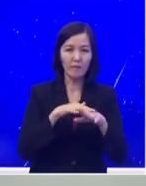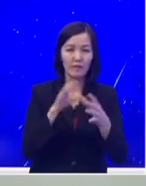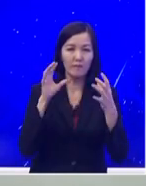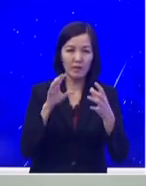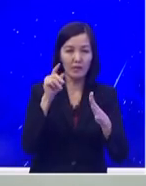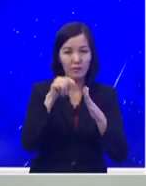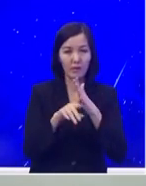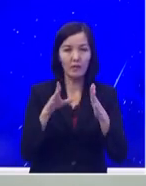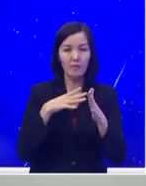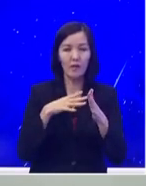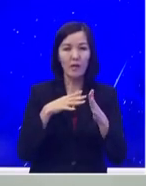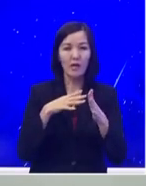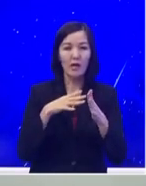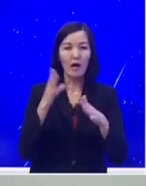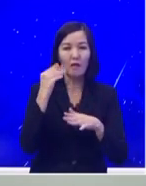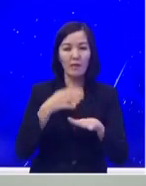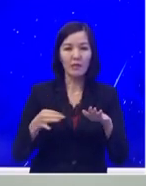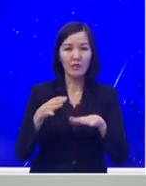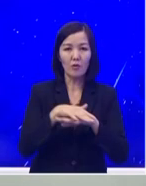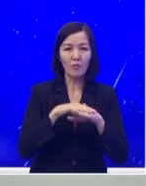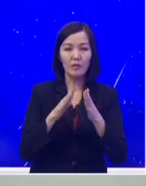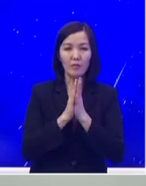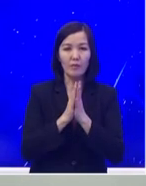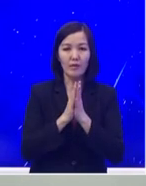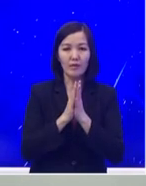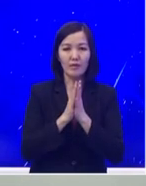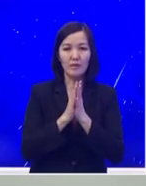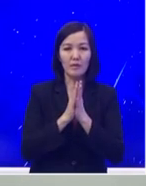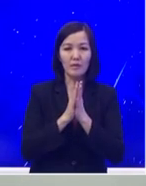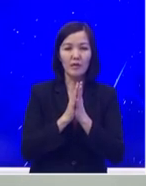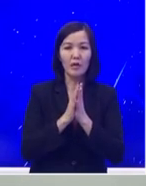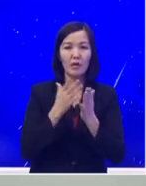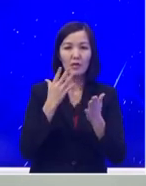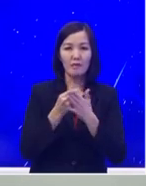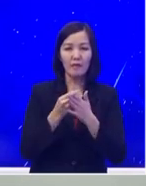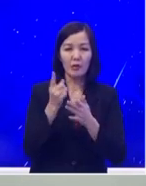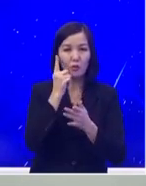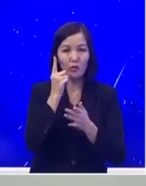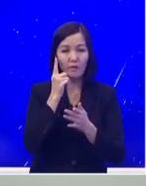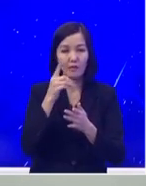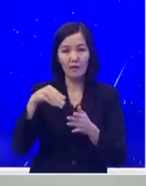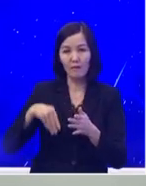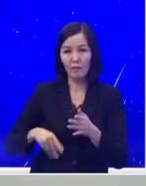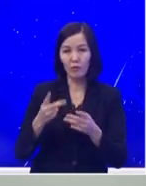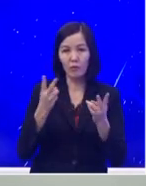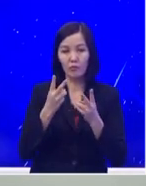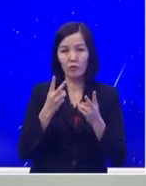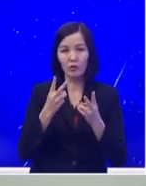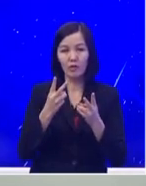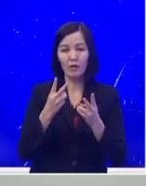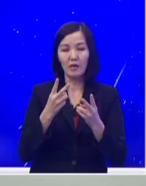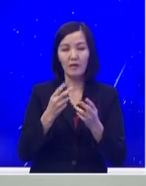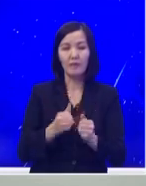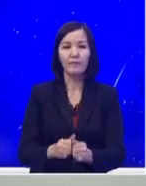транспорте. Обращаясь к жителям Алматинской области, просим вас не класть личные вещи и сотовые телефоны в доступные для воров